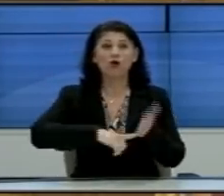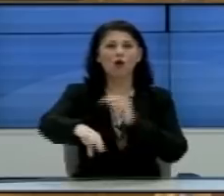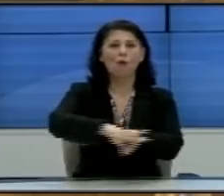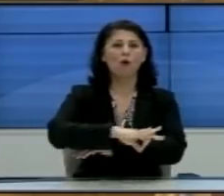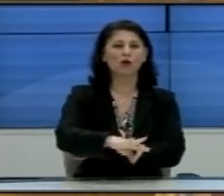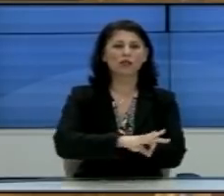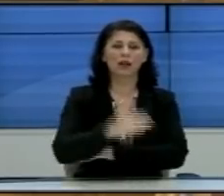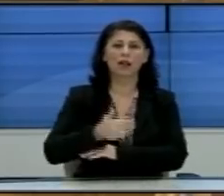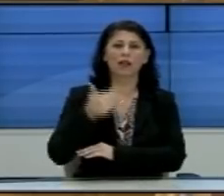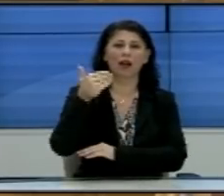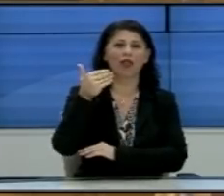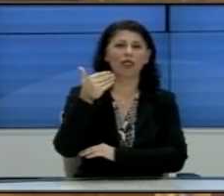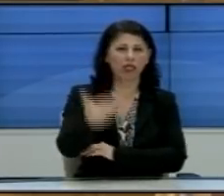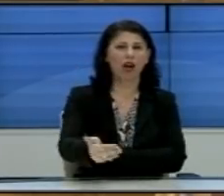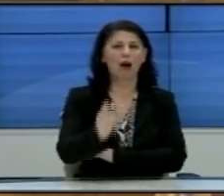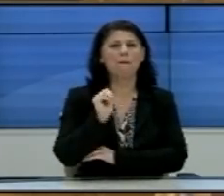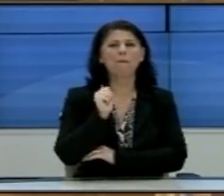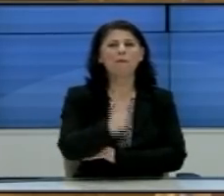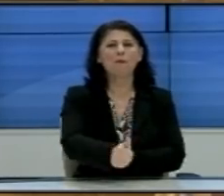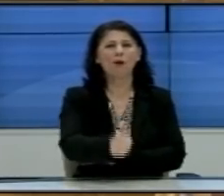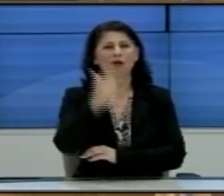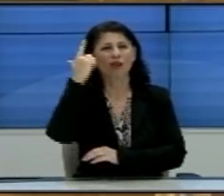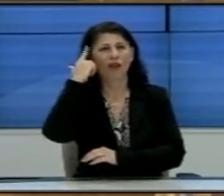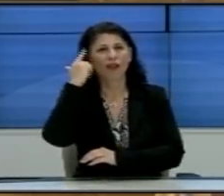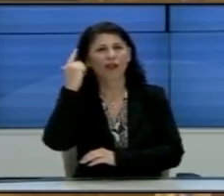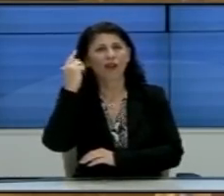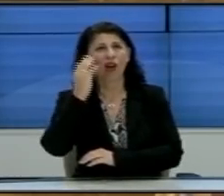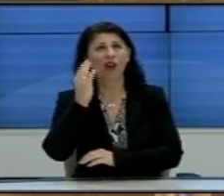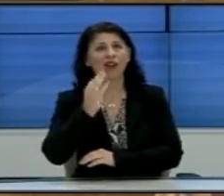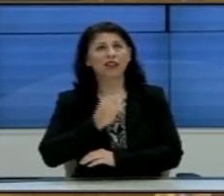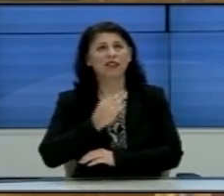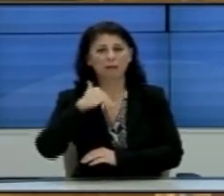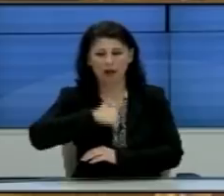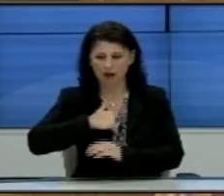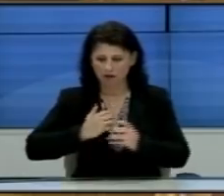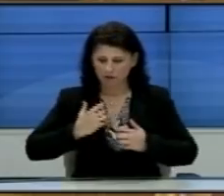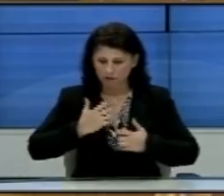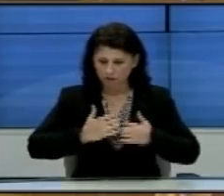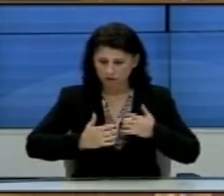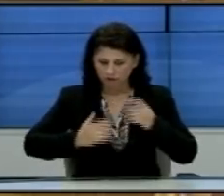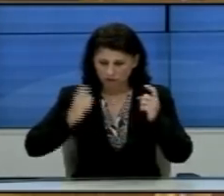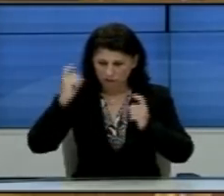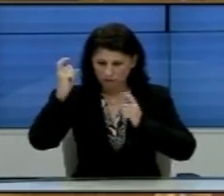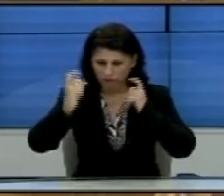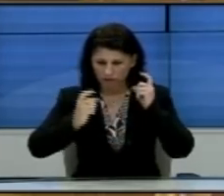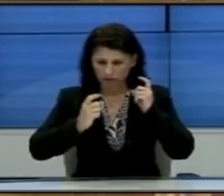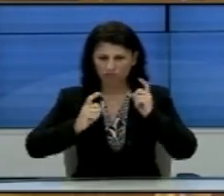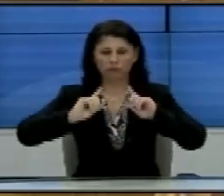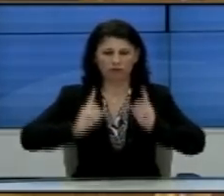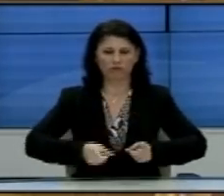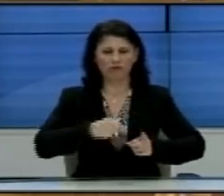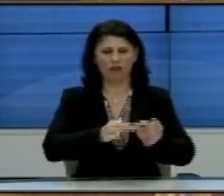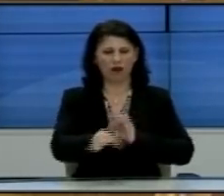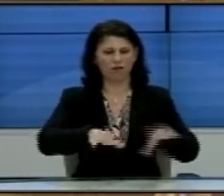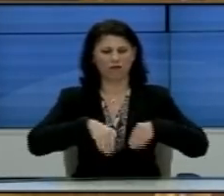το καταστήσει τελικά ανενεργό η κοινή λογική των αναγκών της νεολαίας. Η κοινή λογική που λέει ότι